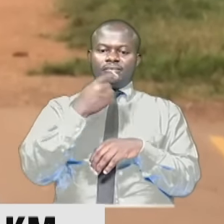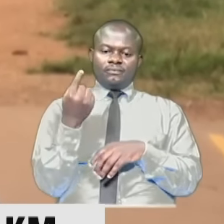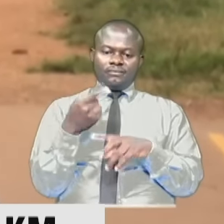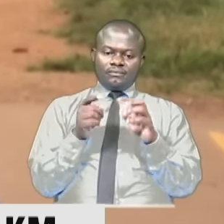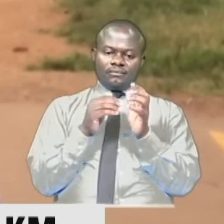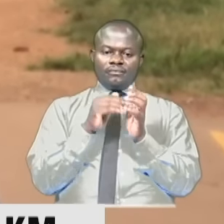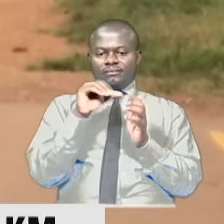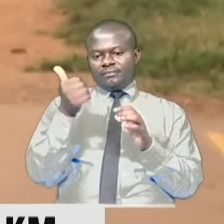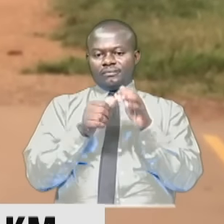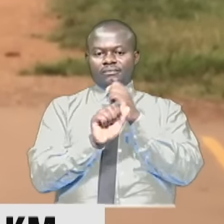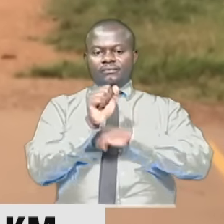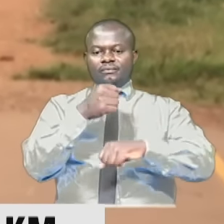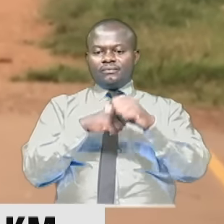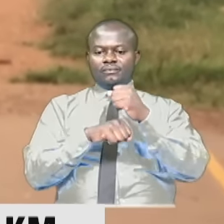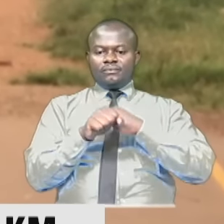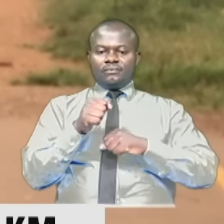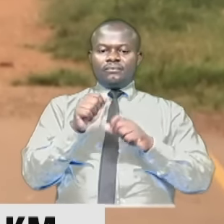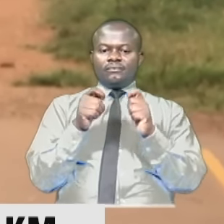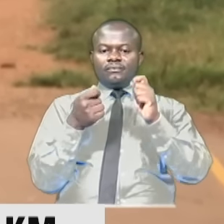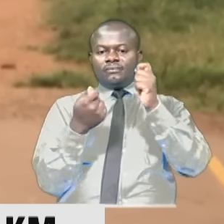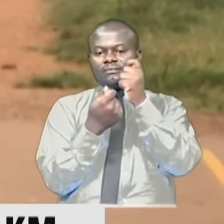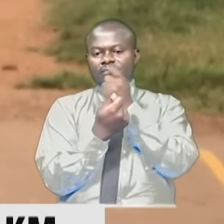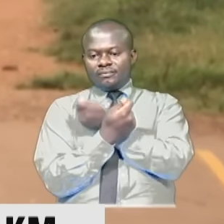hari n'ibindi bikorwa byo kuvugurura